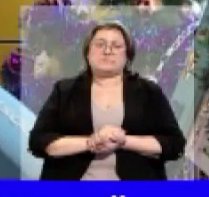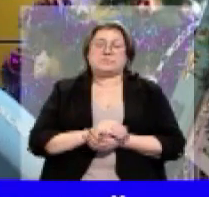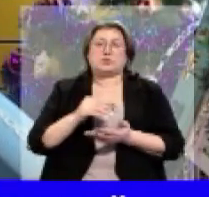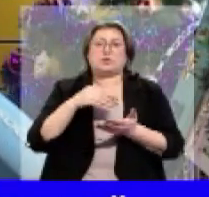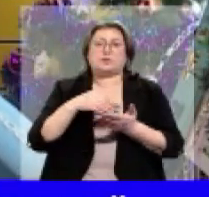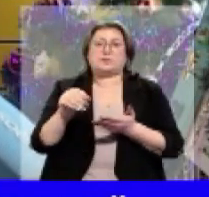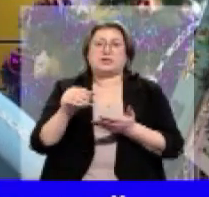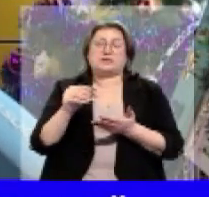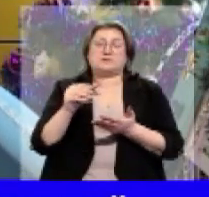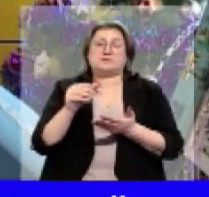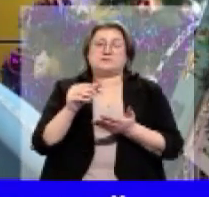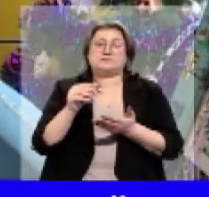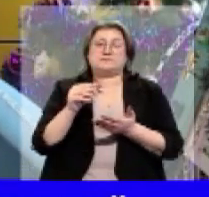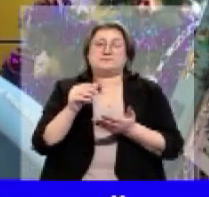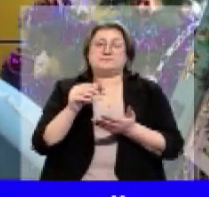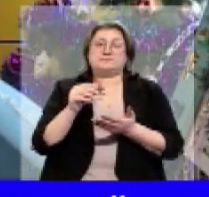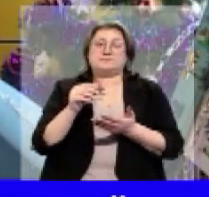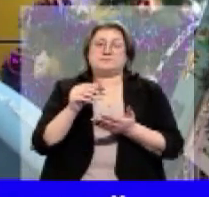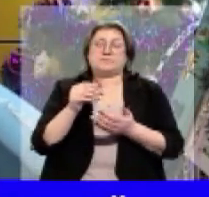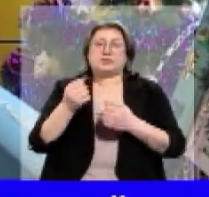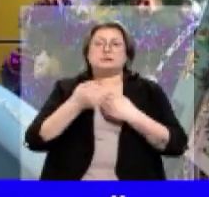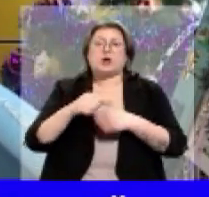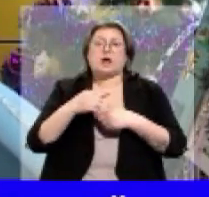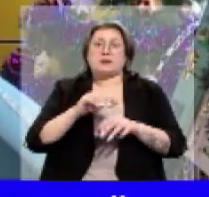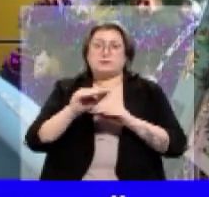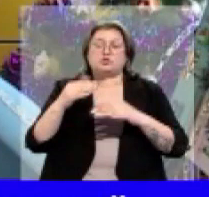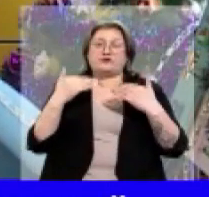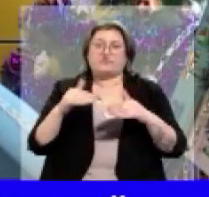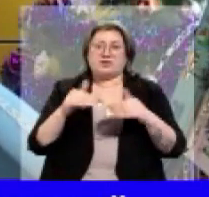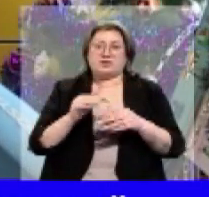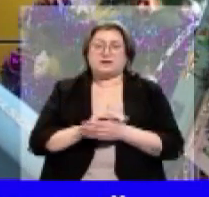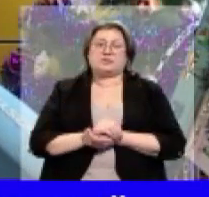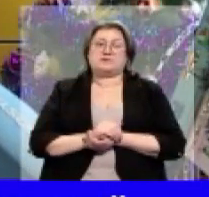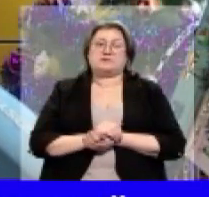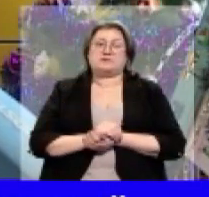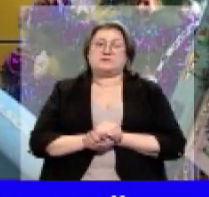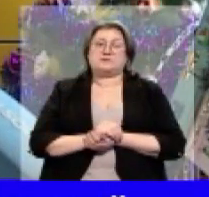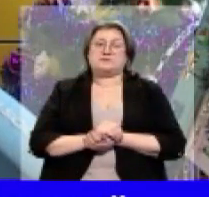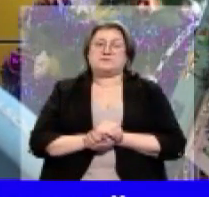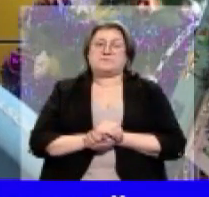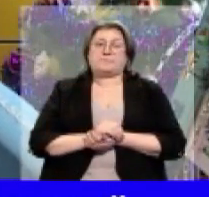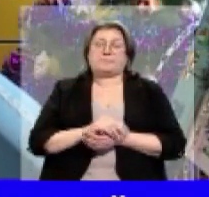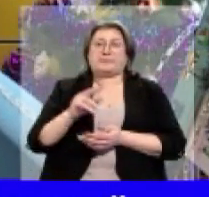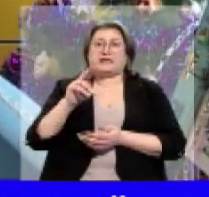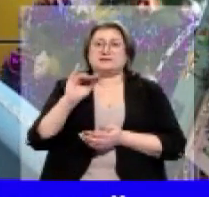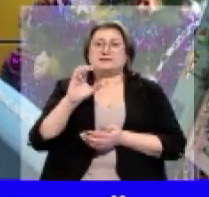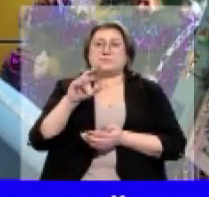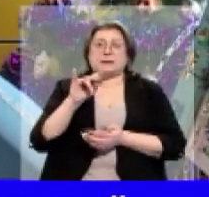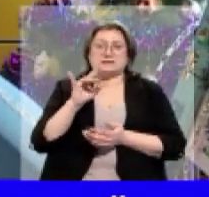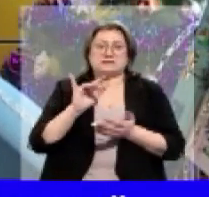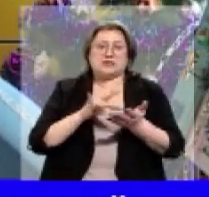Закупили мы на эти деньги столярное оборудование, швейное оборудование, диспенсер,